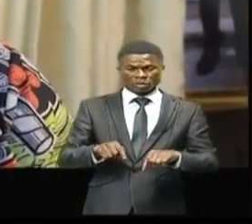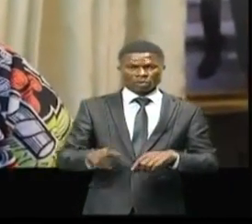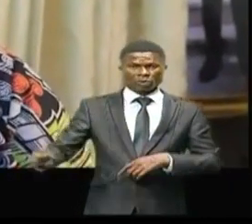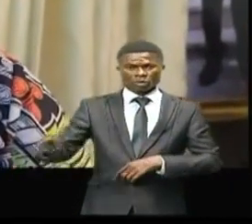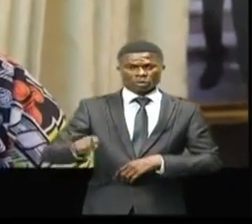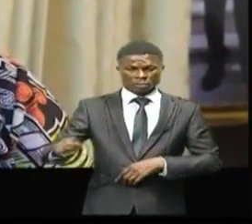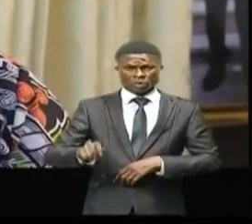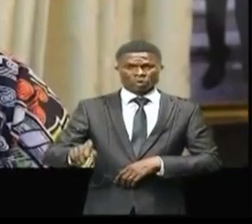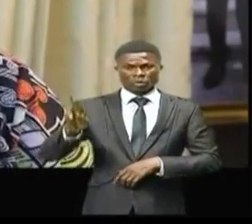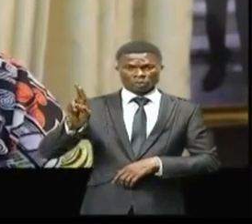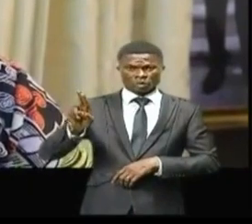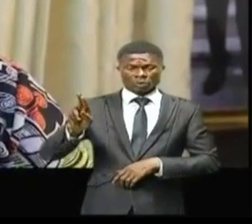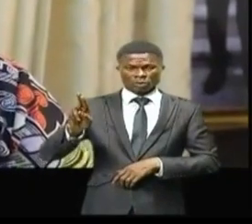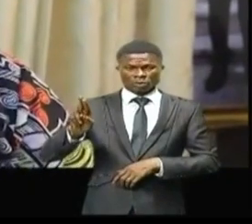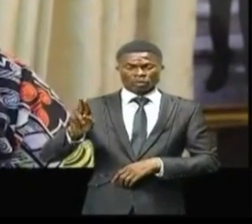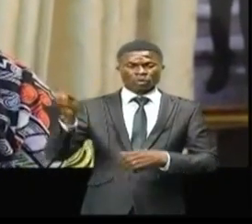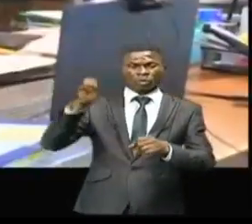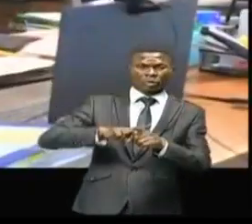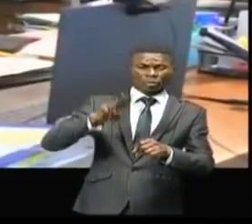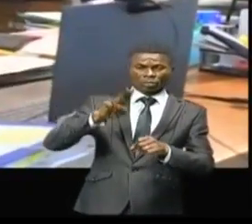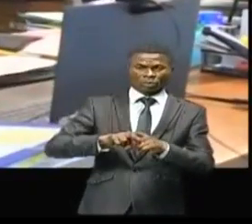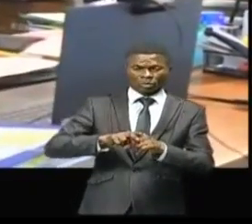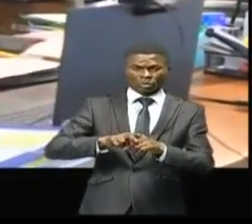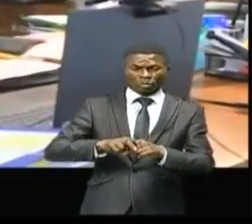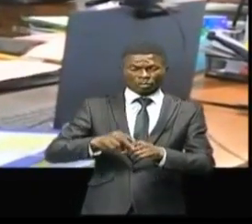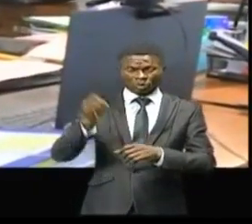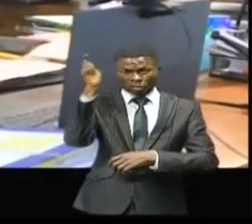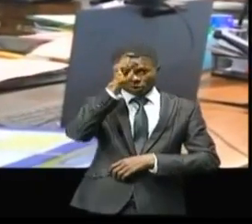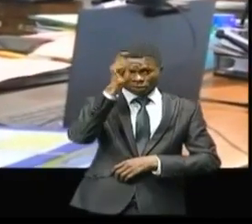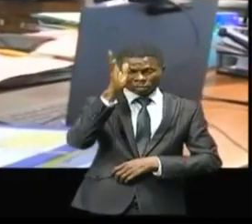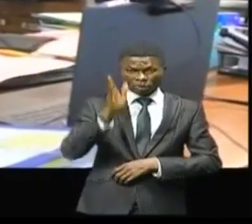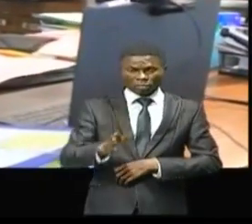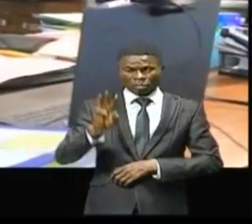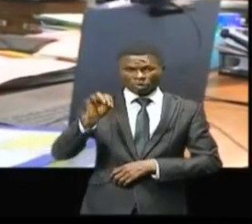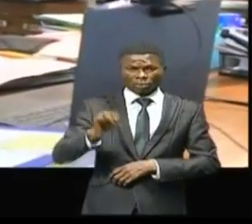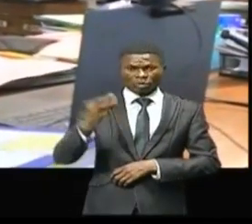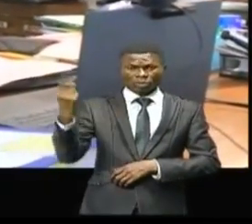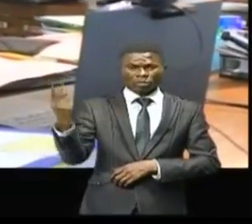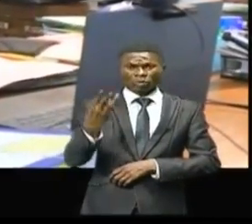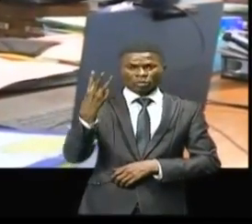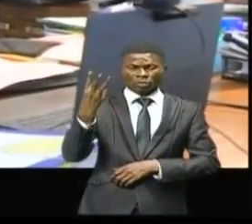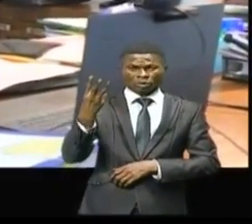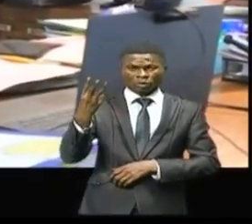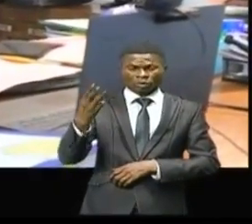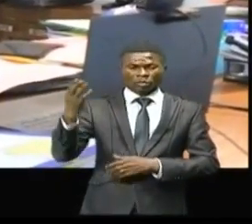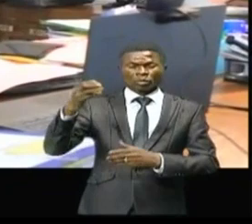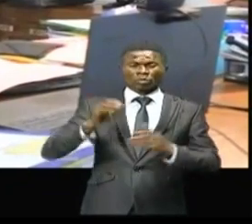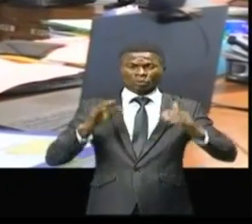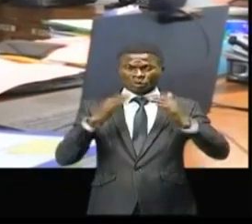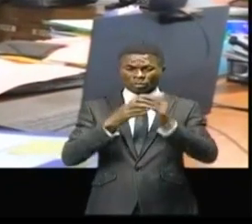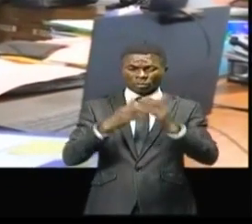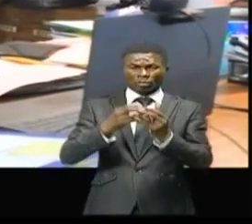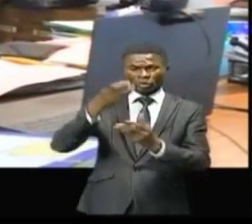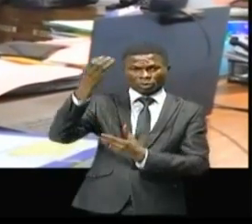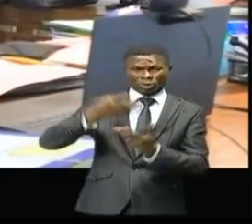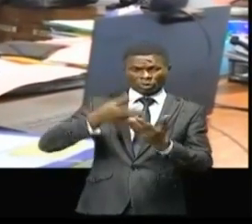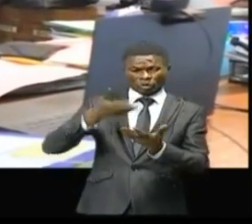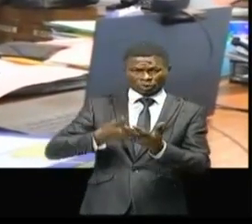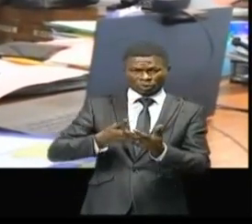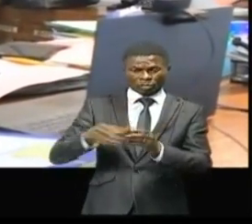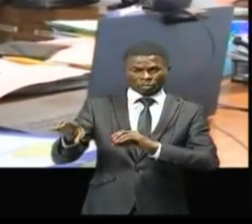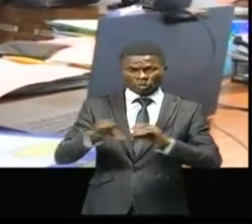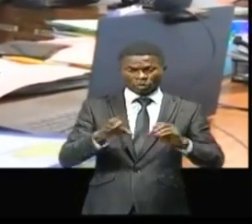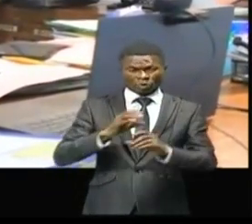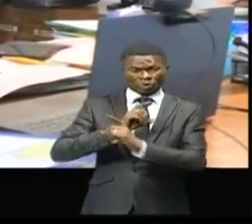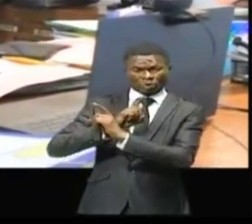territoires des routiers roux est victime des actes criminels des terroristes du M23 et de la réaction rwandaise cette action